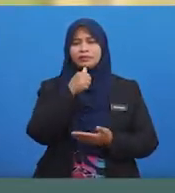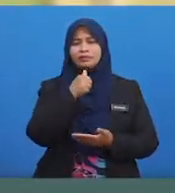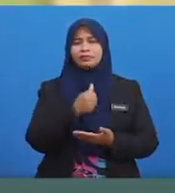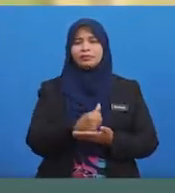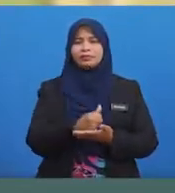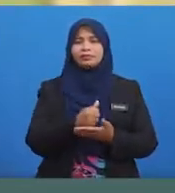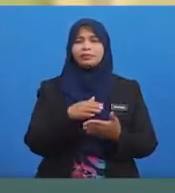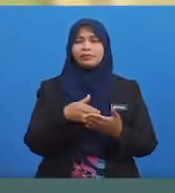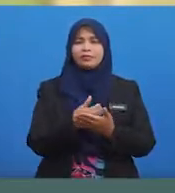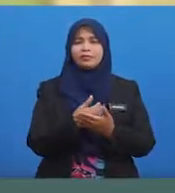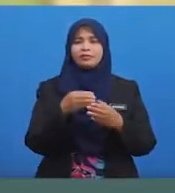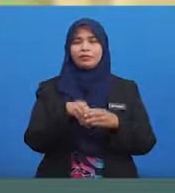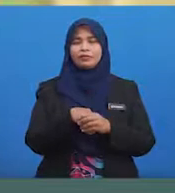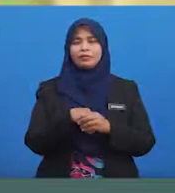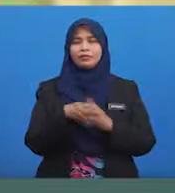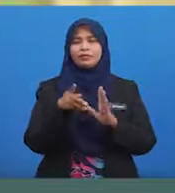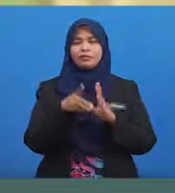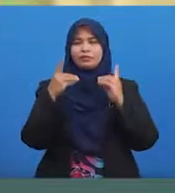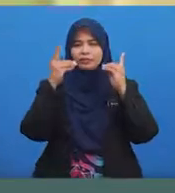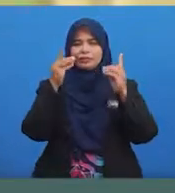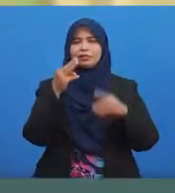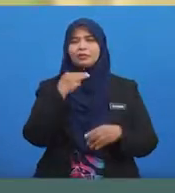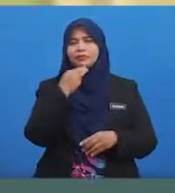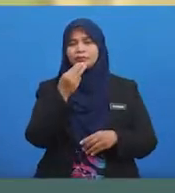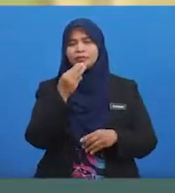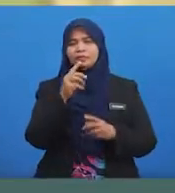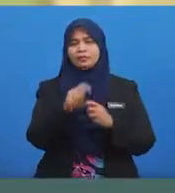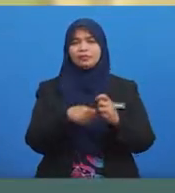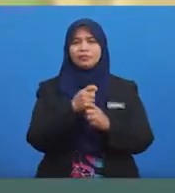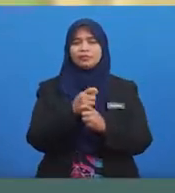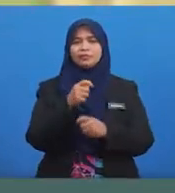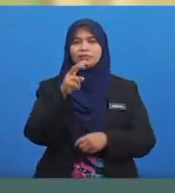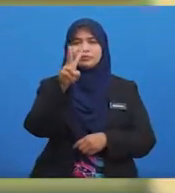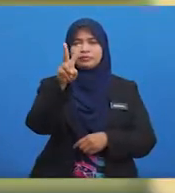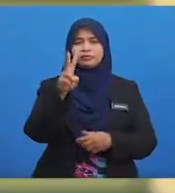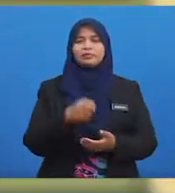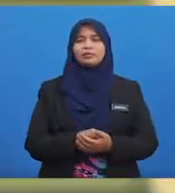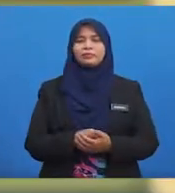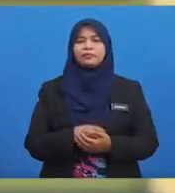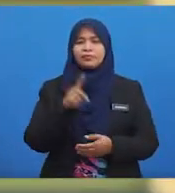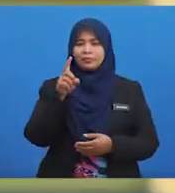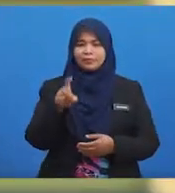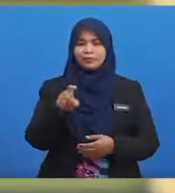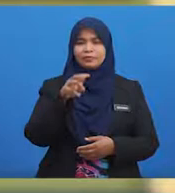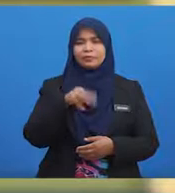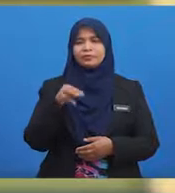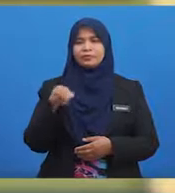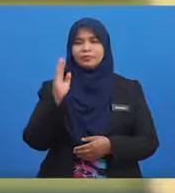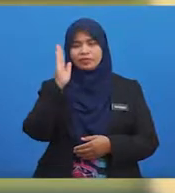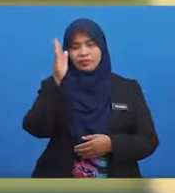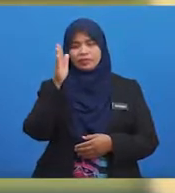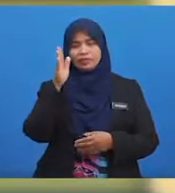dalam mata pelajaran Pendidikan modern tahun 20timur it murid akan